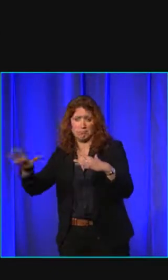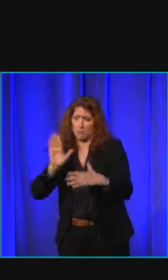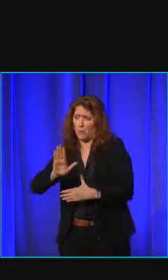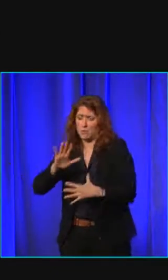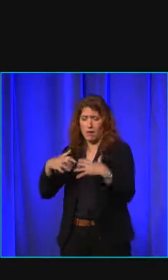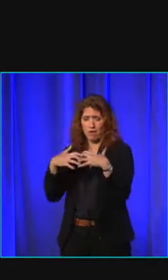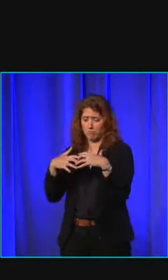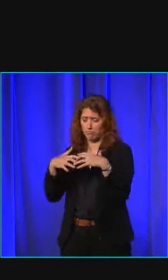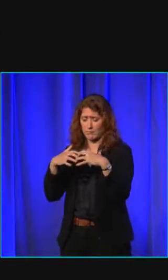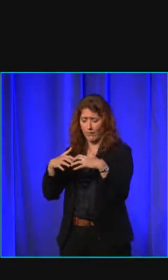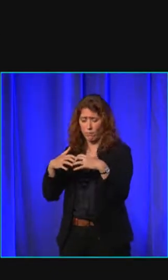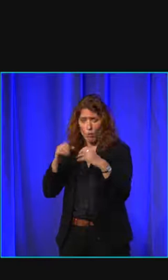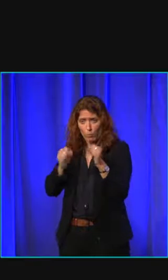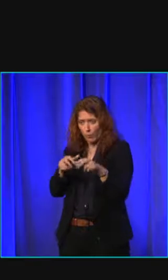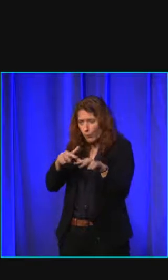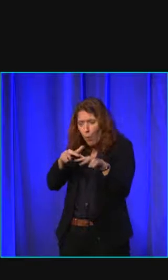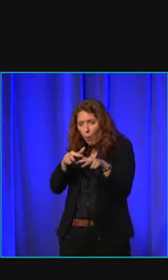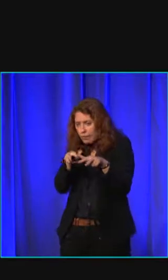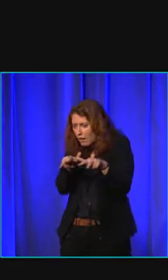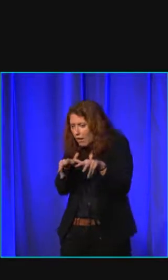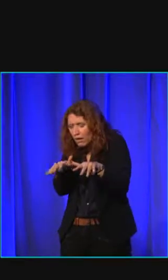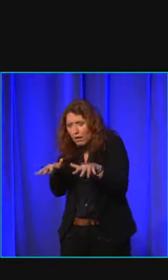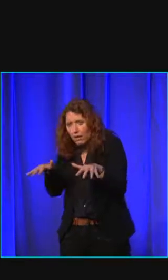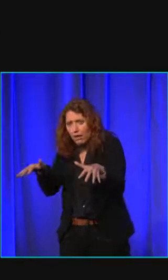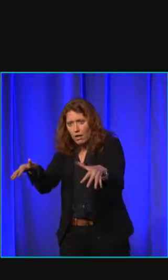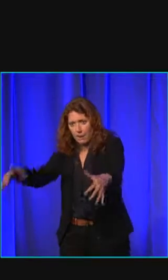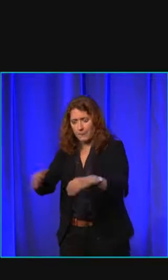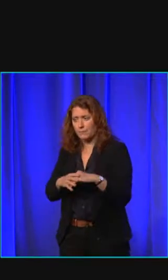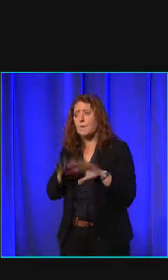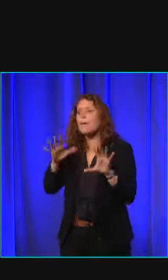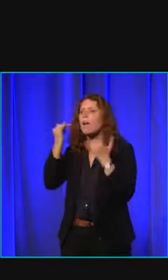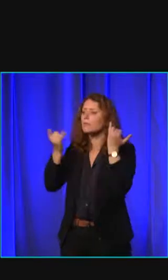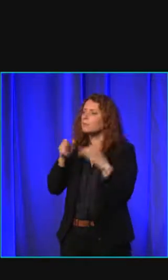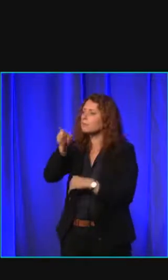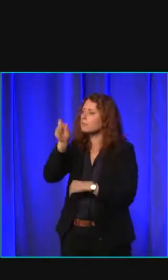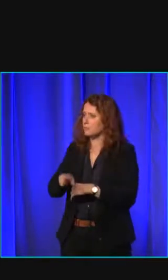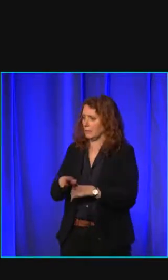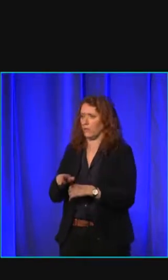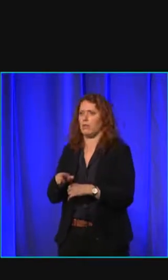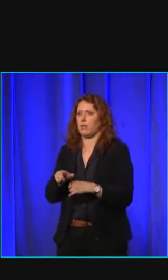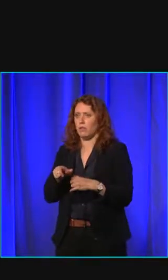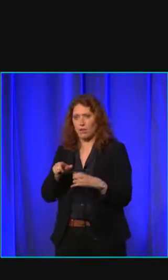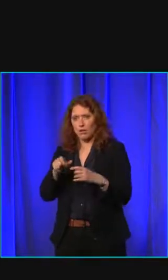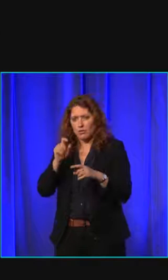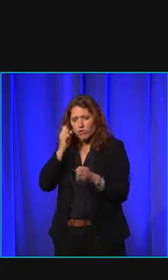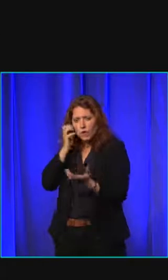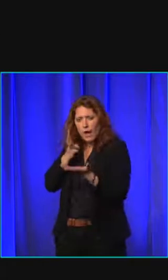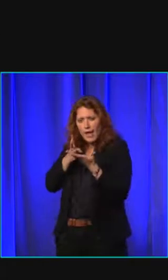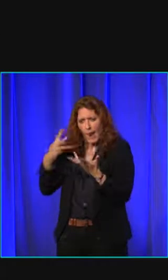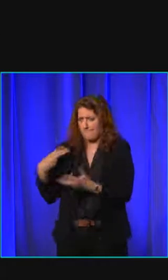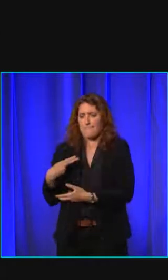nouveaux réseaux neuronaux. Par contre, quand l'individu est soumis à ce qu'on appelle de la déprivation